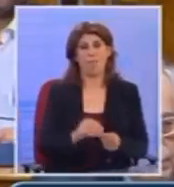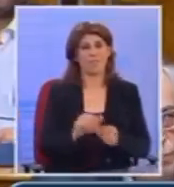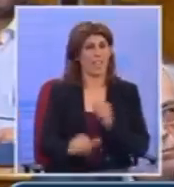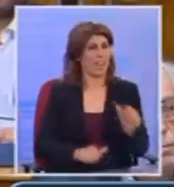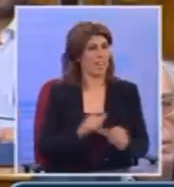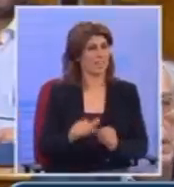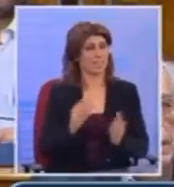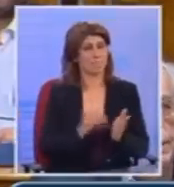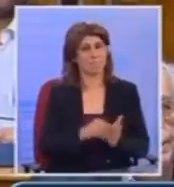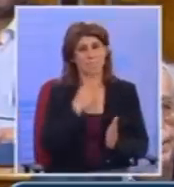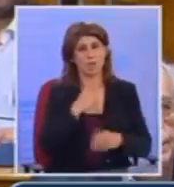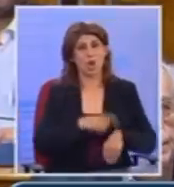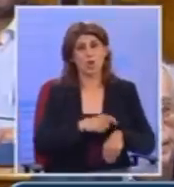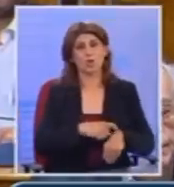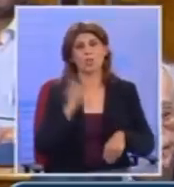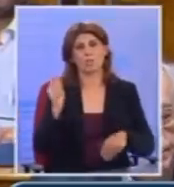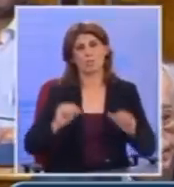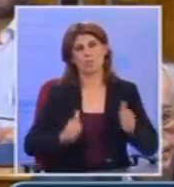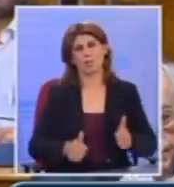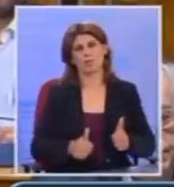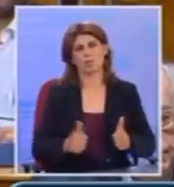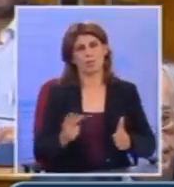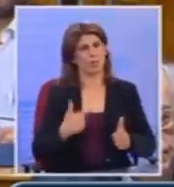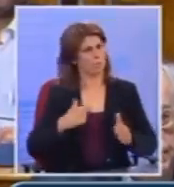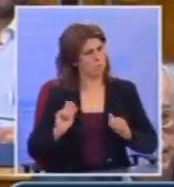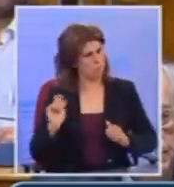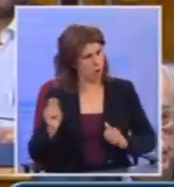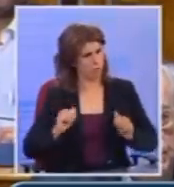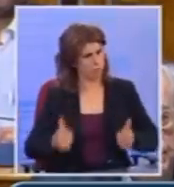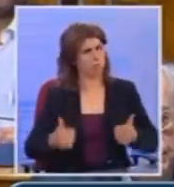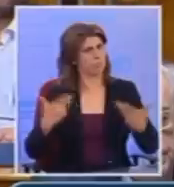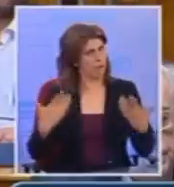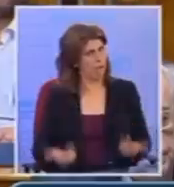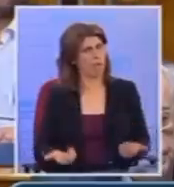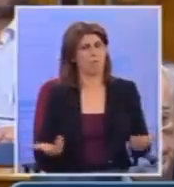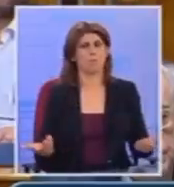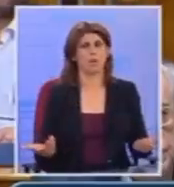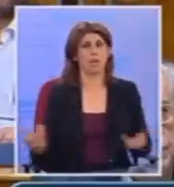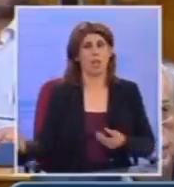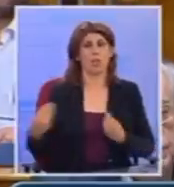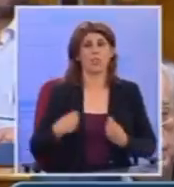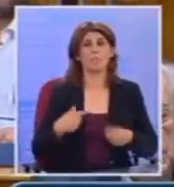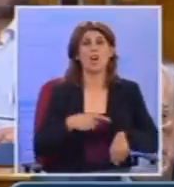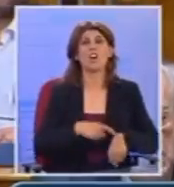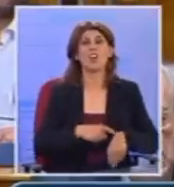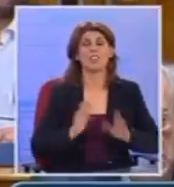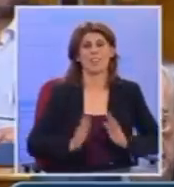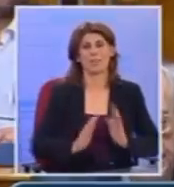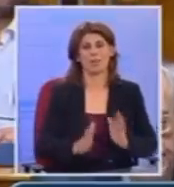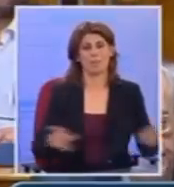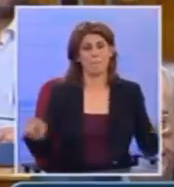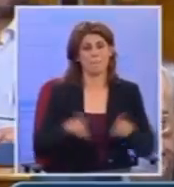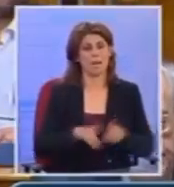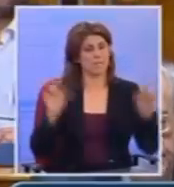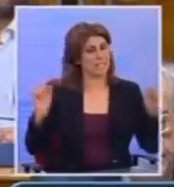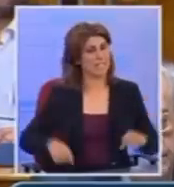επαναλαμβάνω, θέλουν και χρόνο και πολιτική βούληση. Εμείς την πολιτική βούληση την έχουμε. Δώστε μας τον χρόνο να προχωρήσουμε από κοινού με